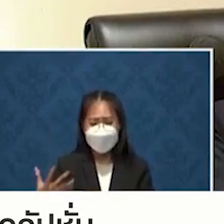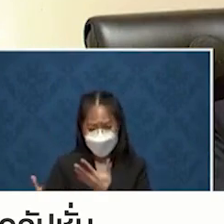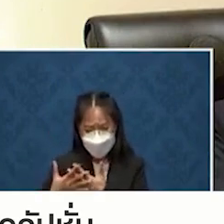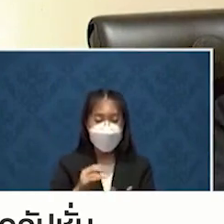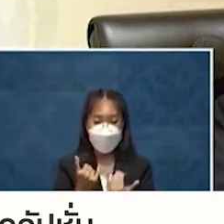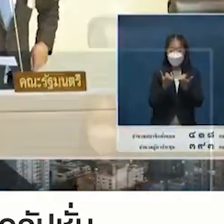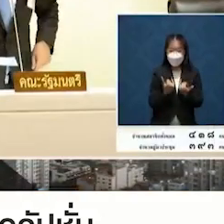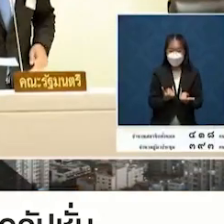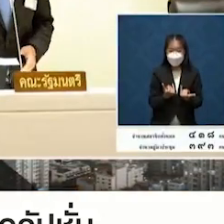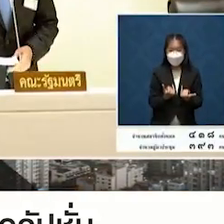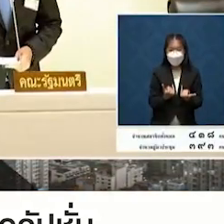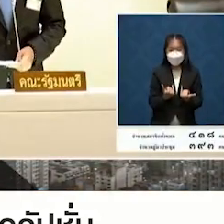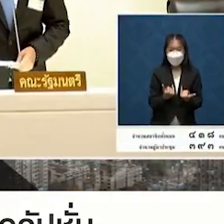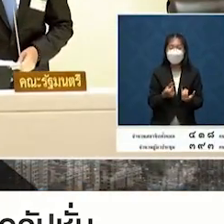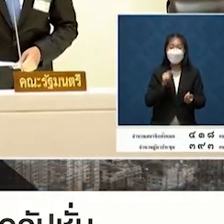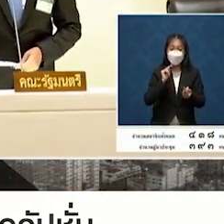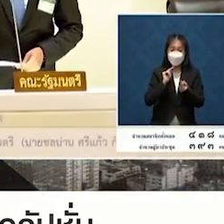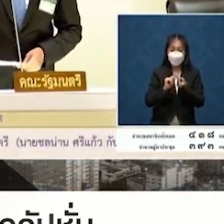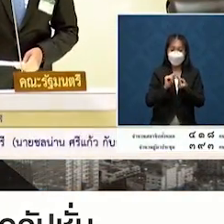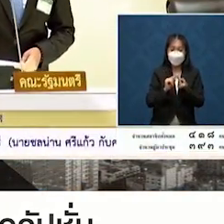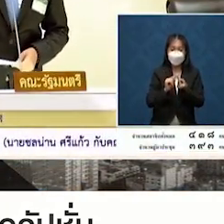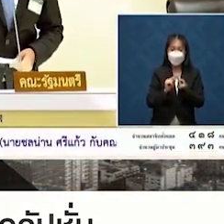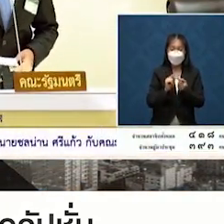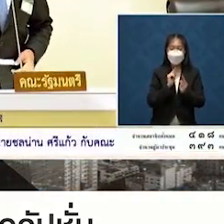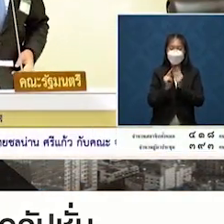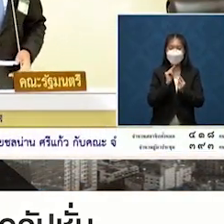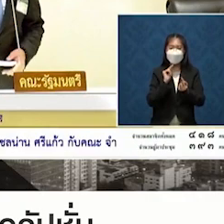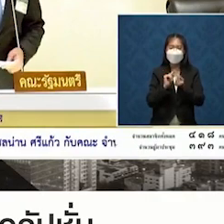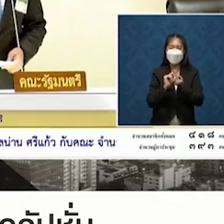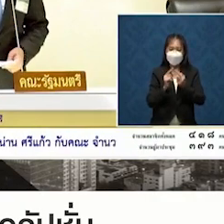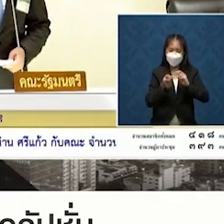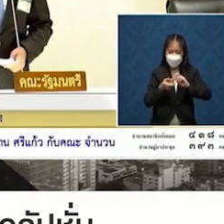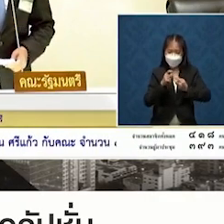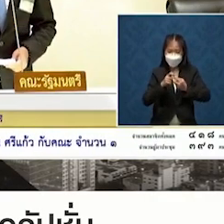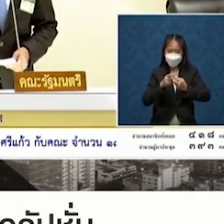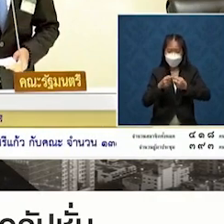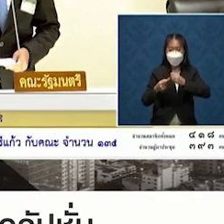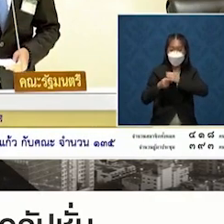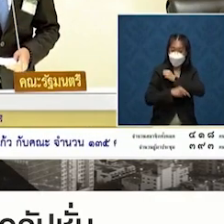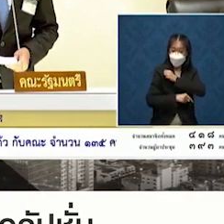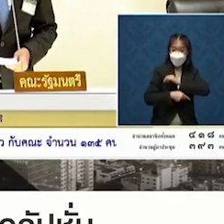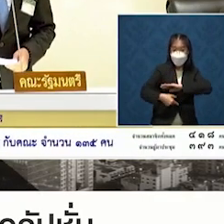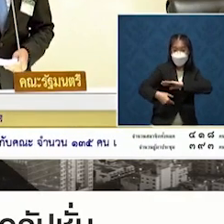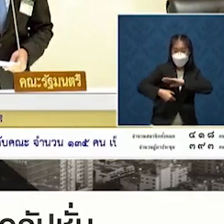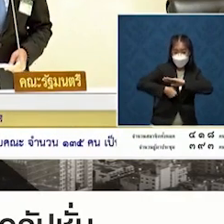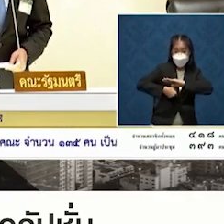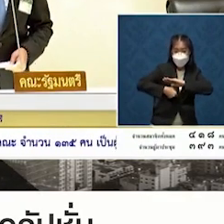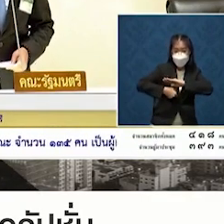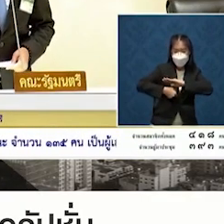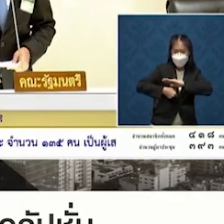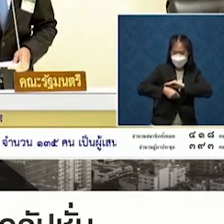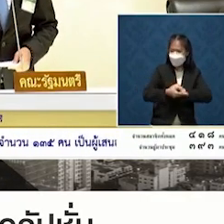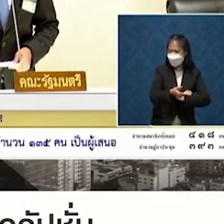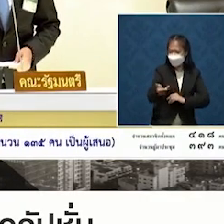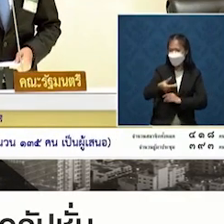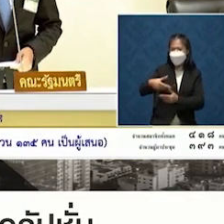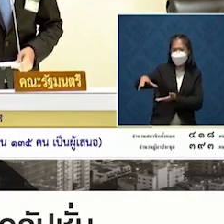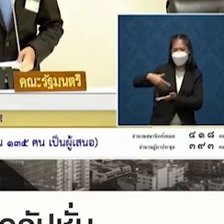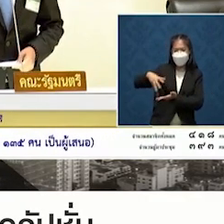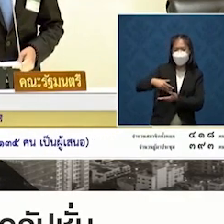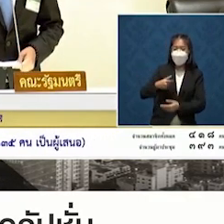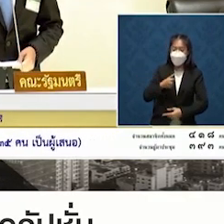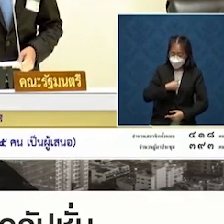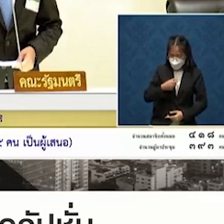ว่ากันนะคร ับ แสบไหมคือเวลามีคดีทุจริตคนที่จะต้องตัดสินคือศ